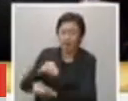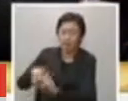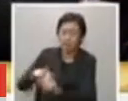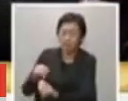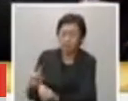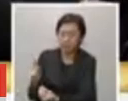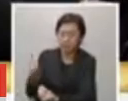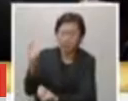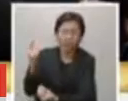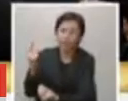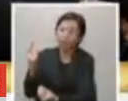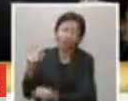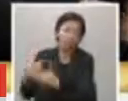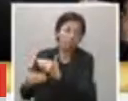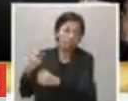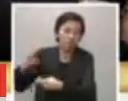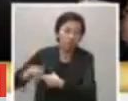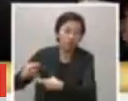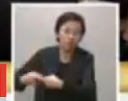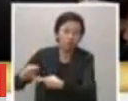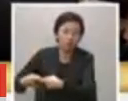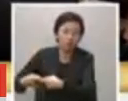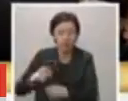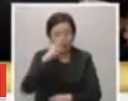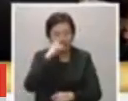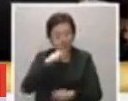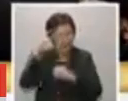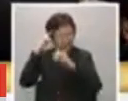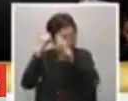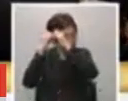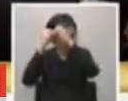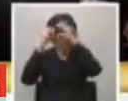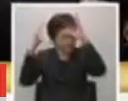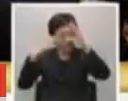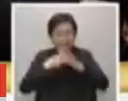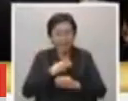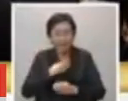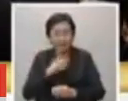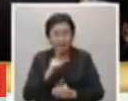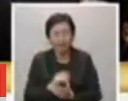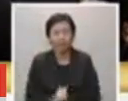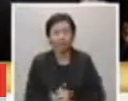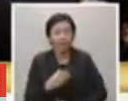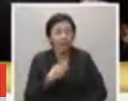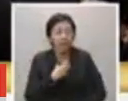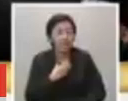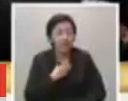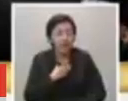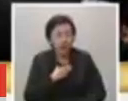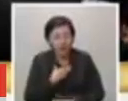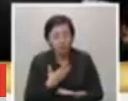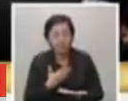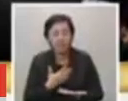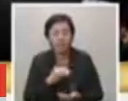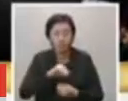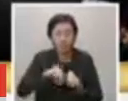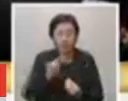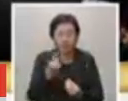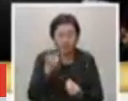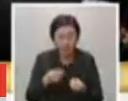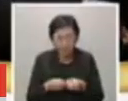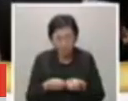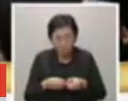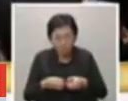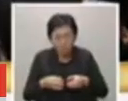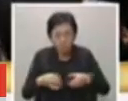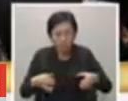ล่านี้โตได้สังคมไทยเราใฝ่ฝันครับว่าเราจะมียูนิคอร์นเราจะมีสตาร์ทอัพจากเล็กๆโต